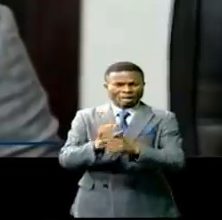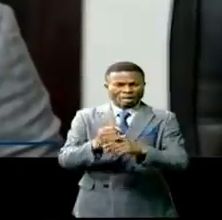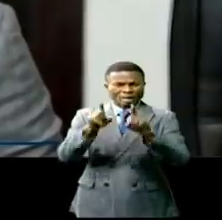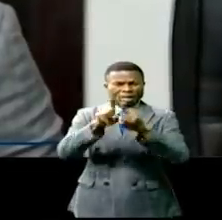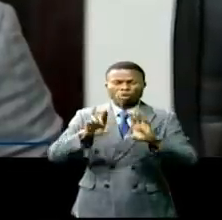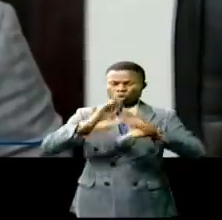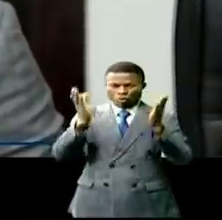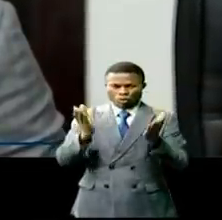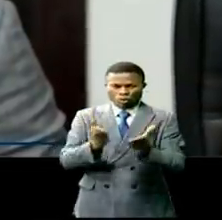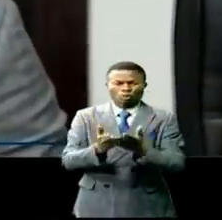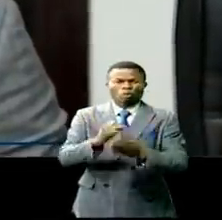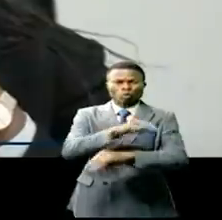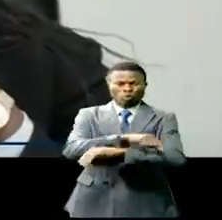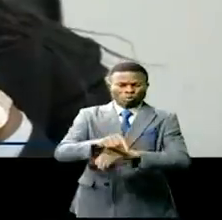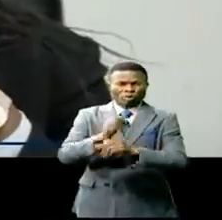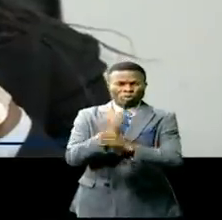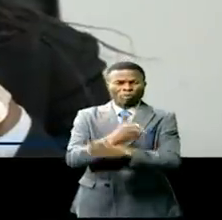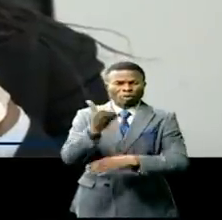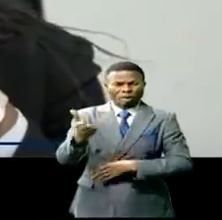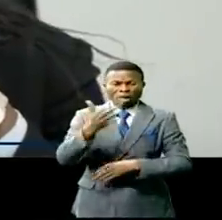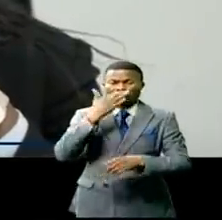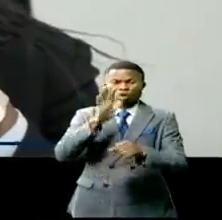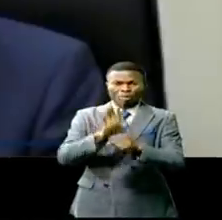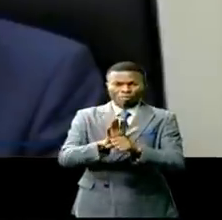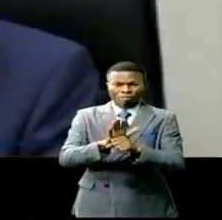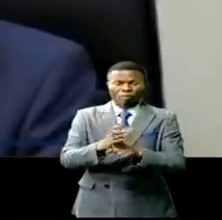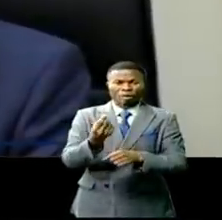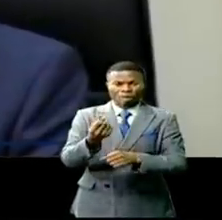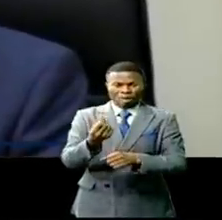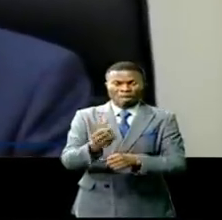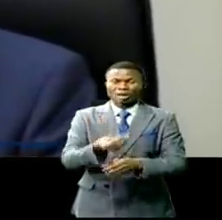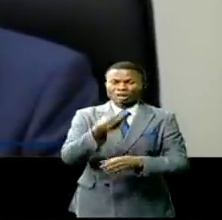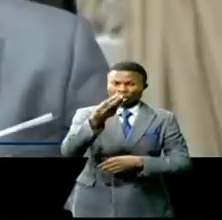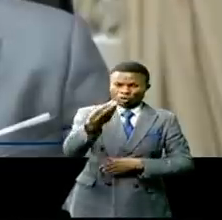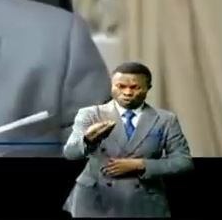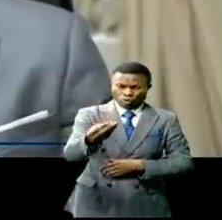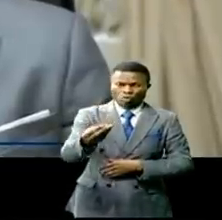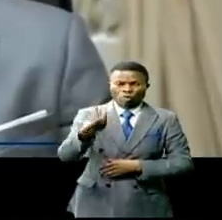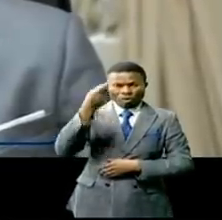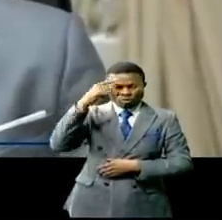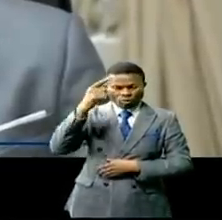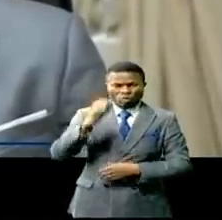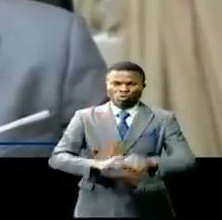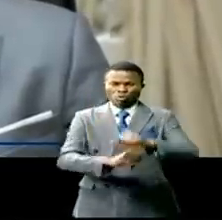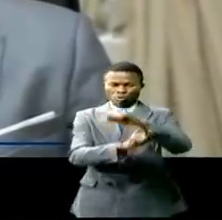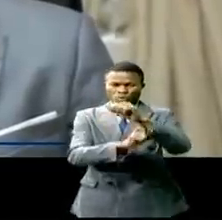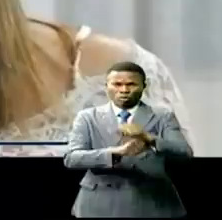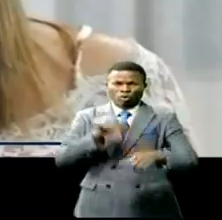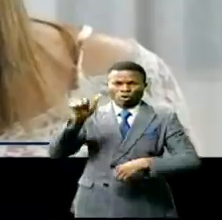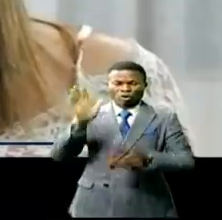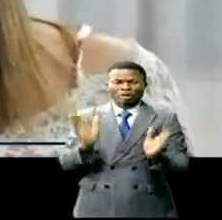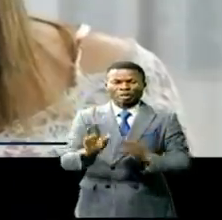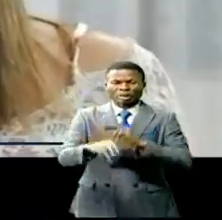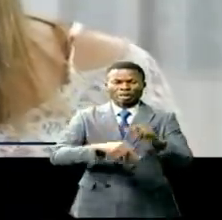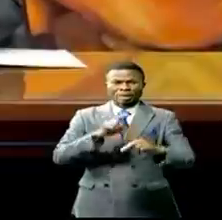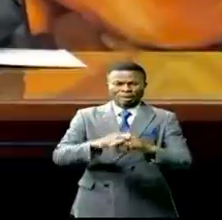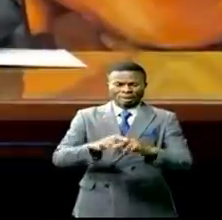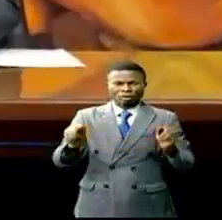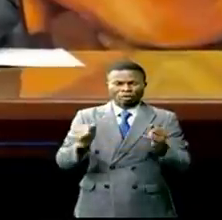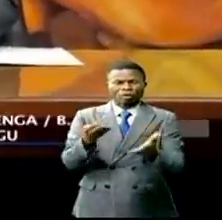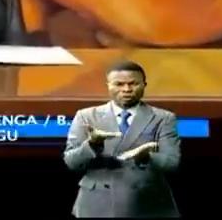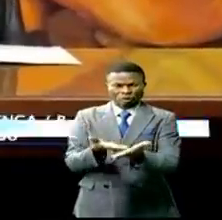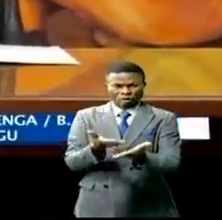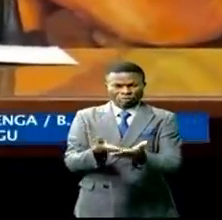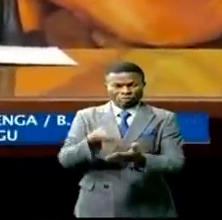tout son cabinet et nous a promis que les moyens seront mis à disposition pour accompagner le directeur national des jeux c'est un